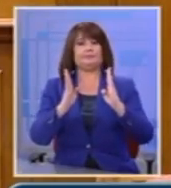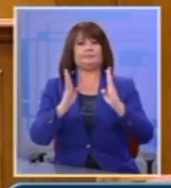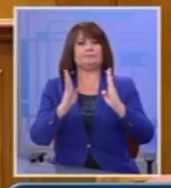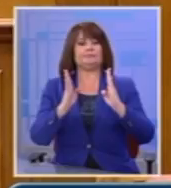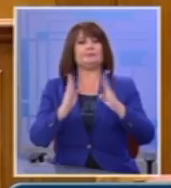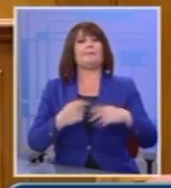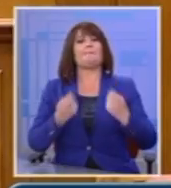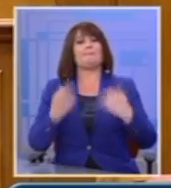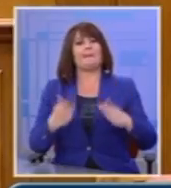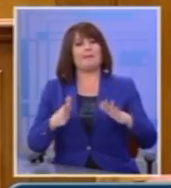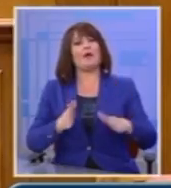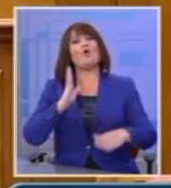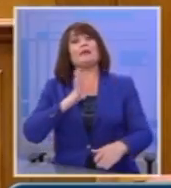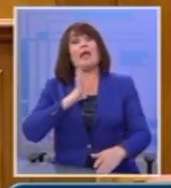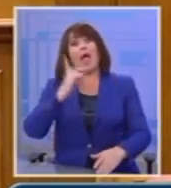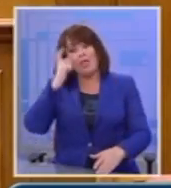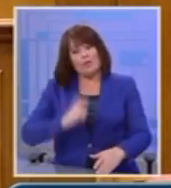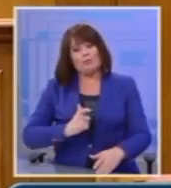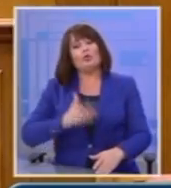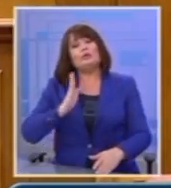έχω πράξει ό,τι ήταν ανθρωπίνως δυνατό